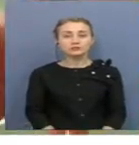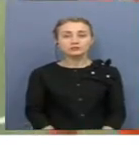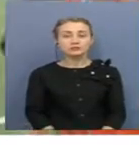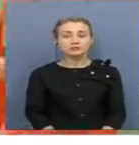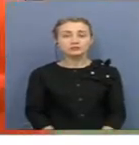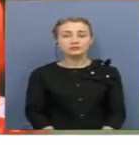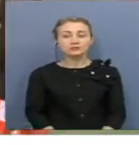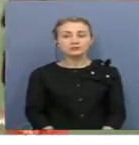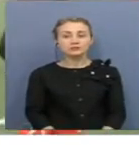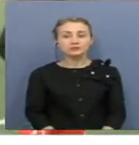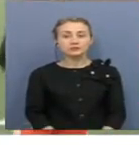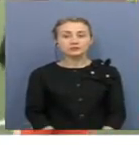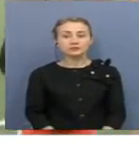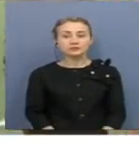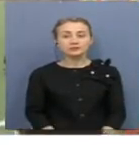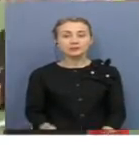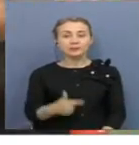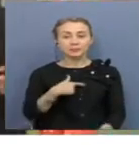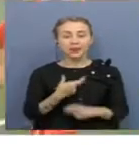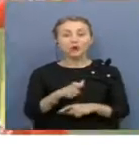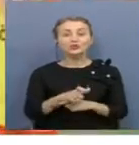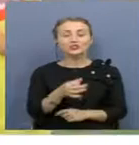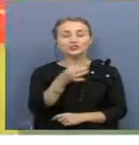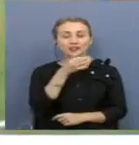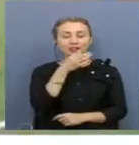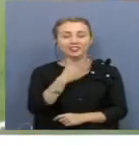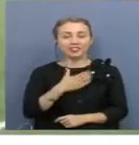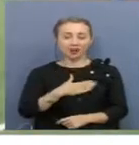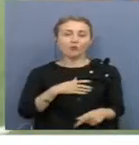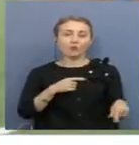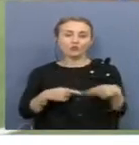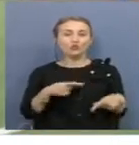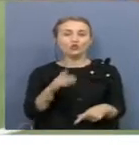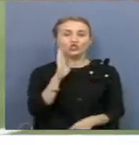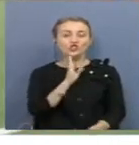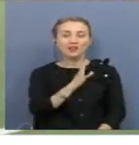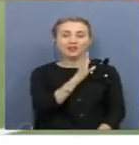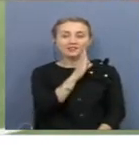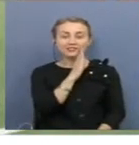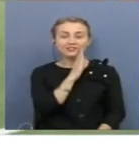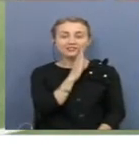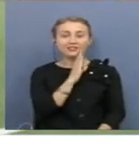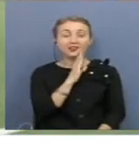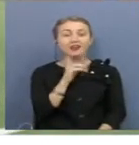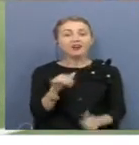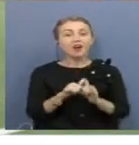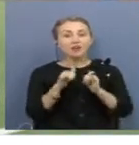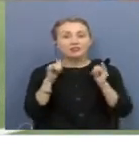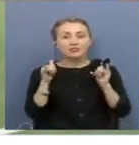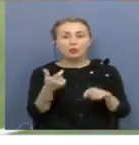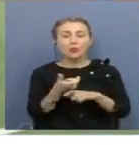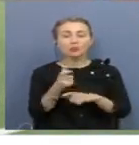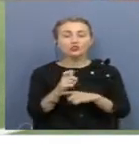осы футболға келіп, Көкшетау қаласының футболмен айналысу үшін келіп жүремін. Және де бізде ойындар